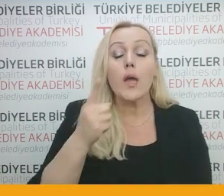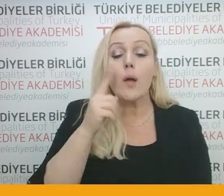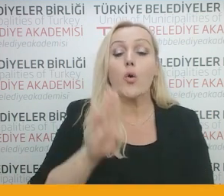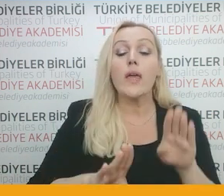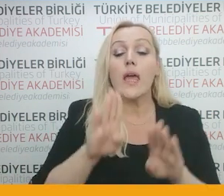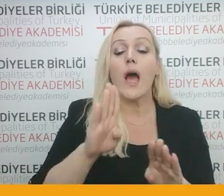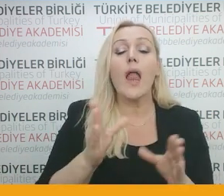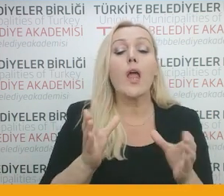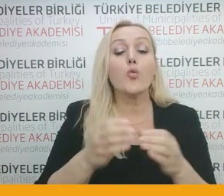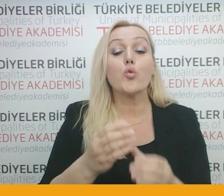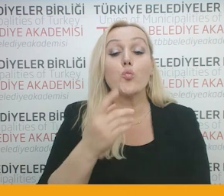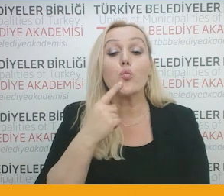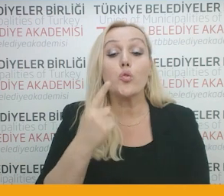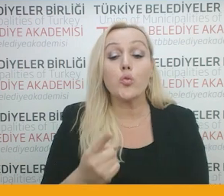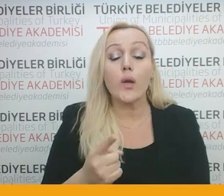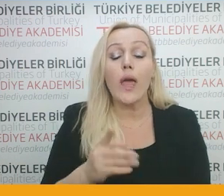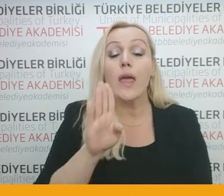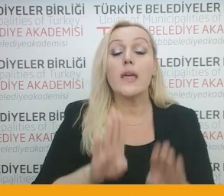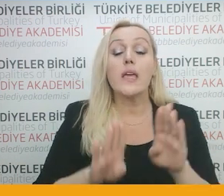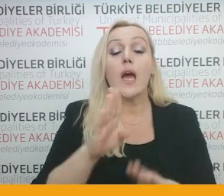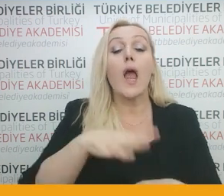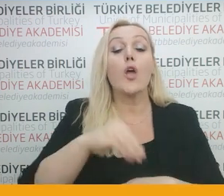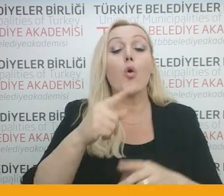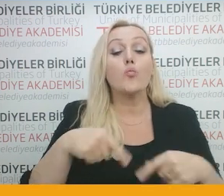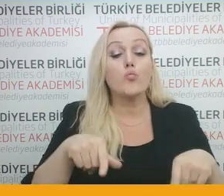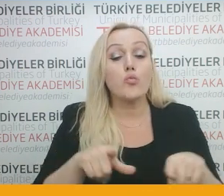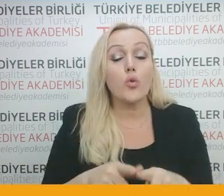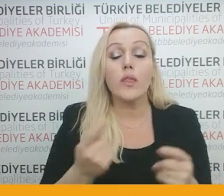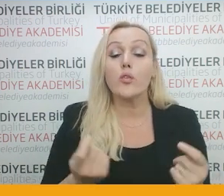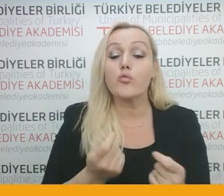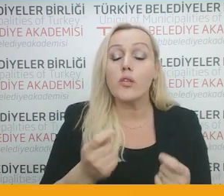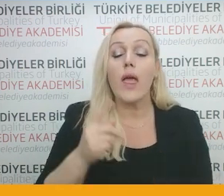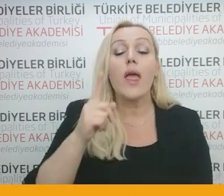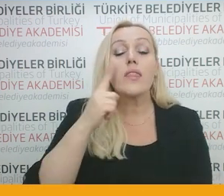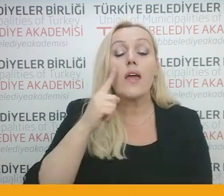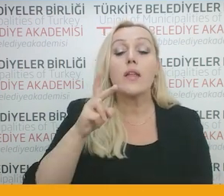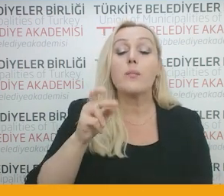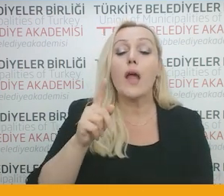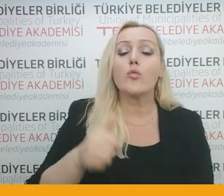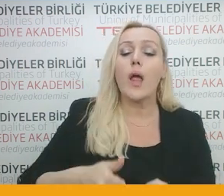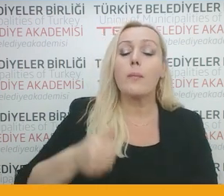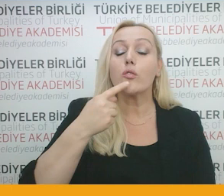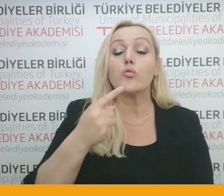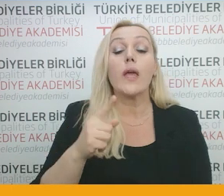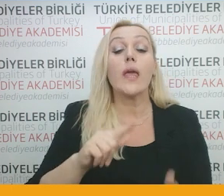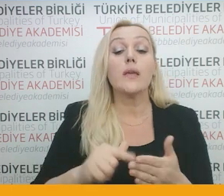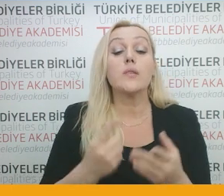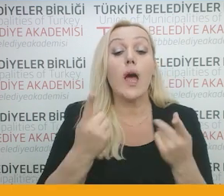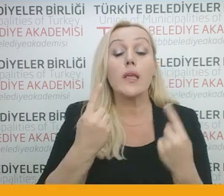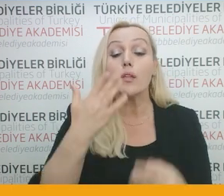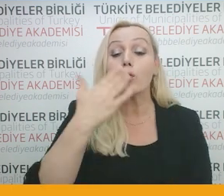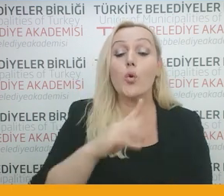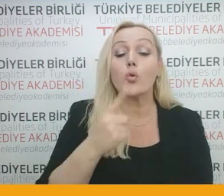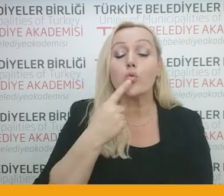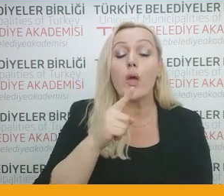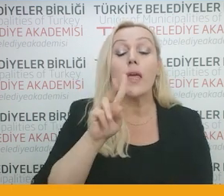diyor ki, ihale komisyonlarına görev alır. Devlet Personel Başkanı diyor ki, bunların imza yetkisi yoktur. Bu şekilde iki